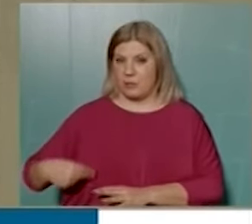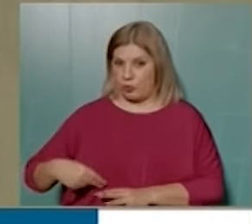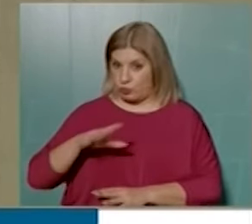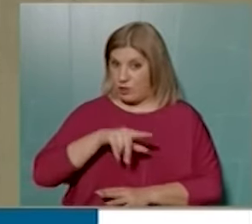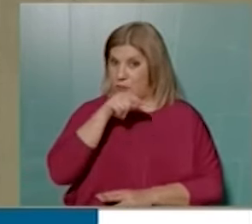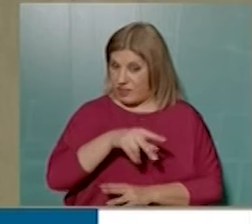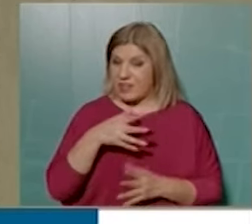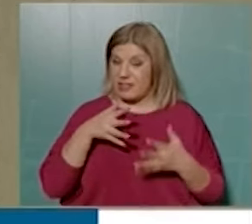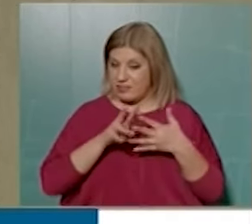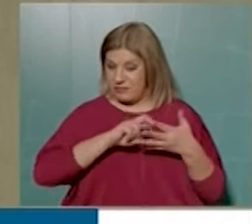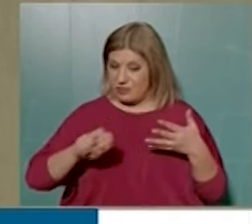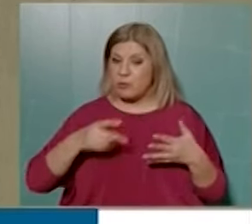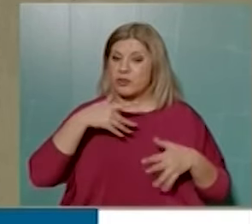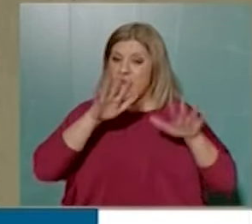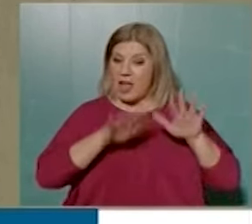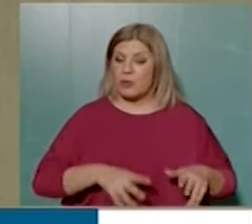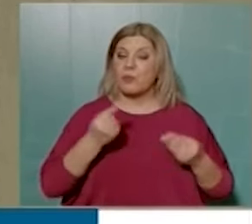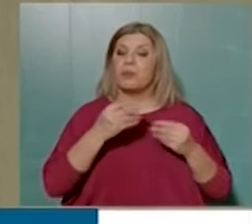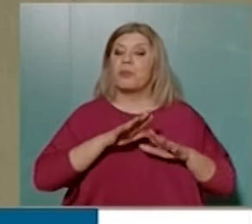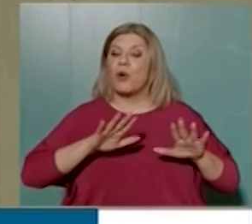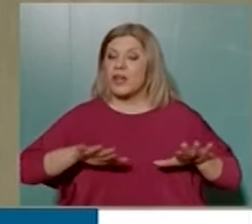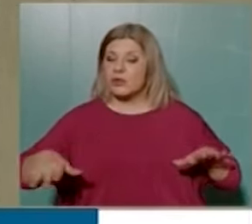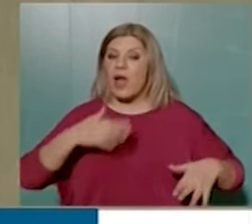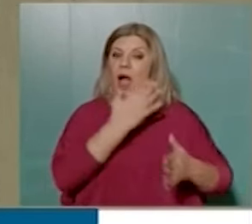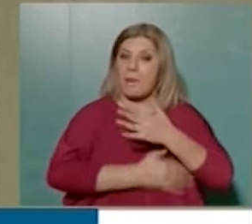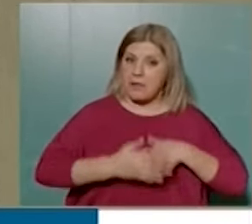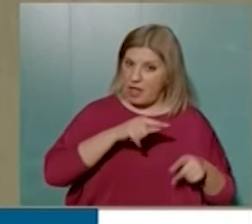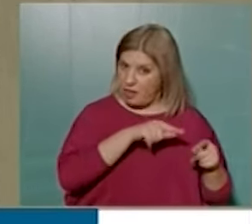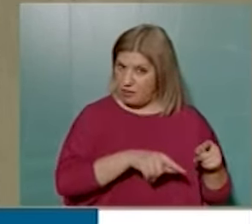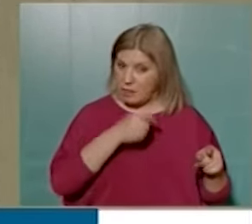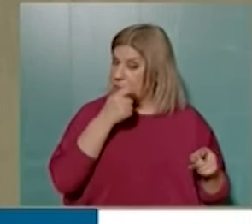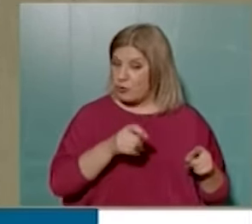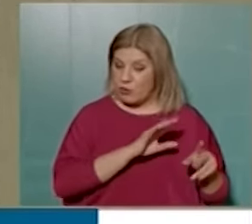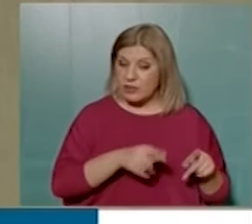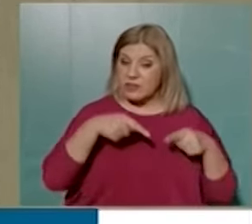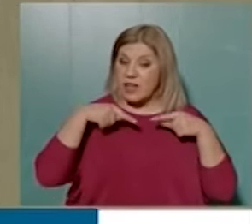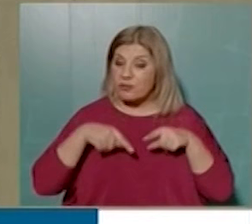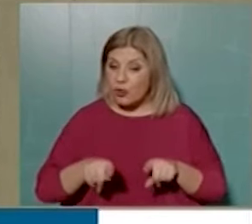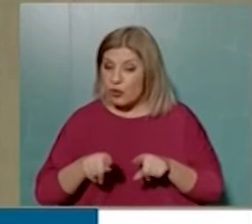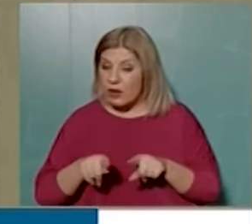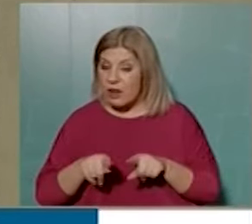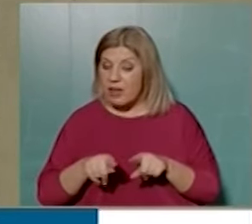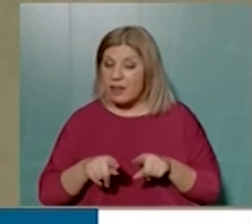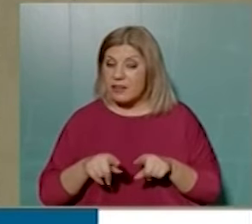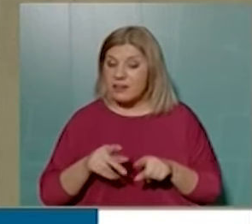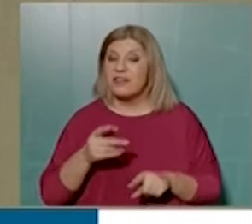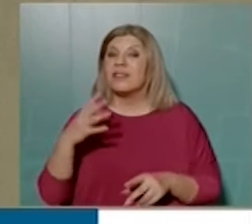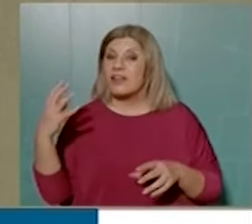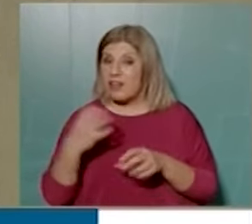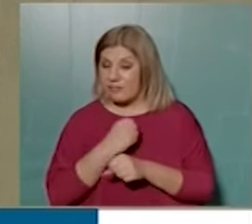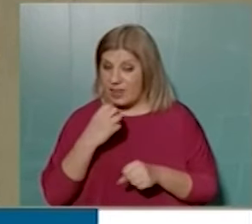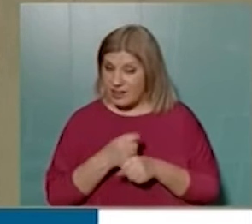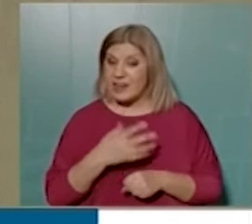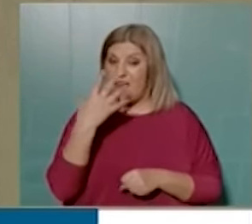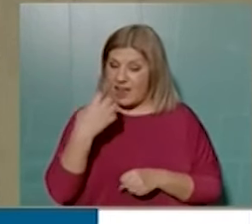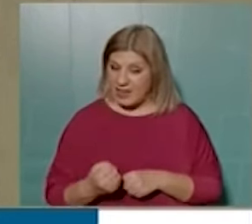αυτά όπως τους άνεργους πολύτεκνους αμία και λοπ ταυτόχρονα όμως για να το καταφέρει αυτό και να